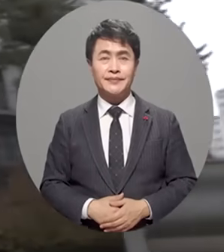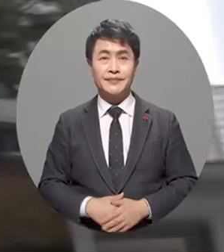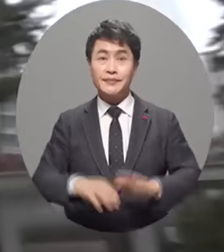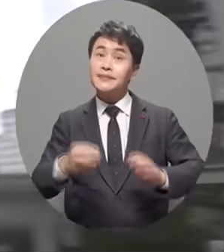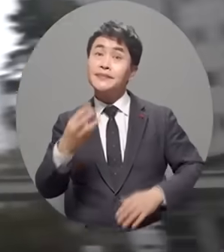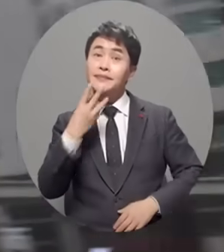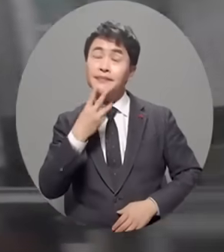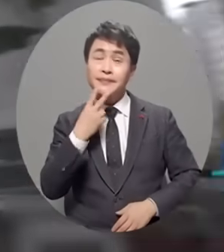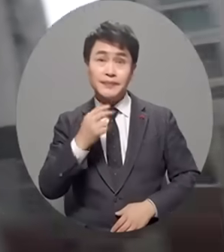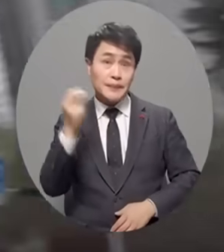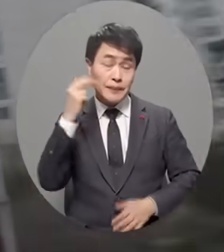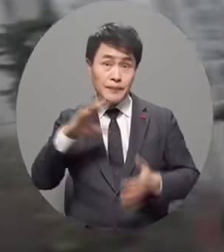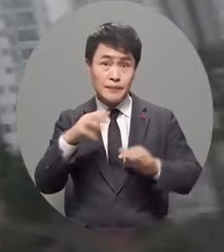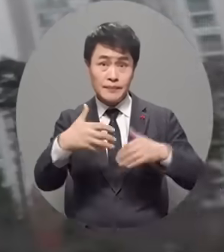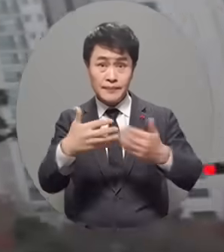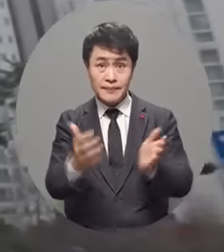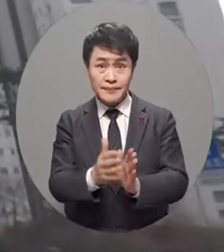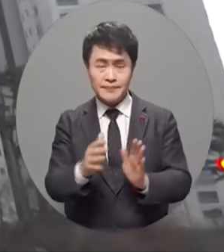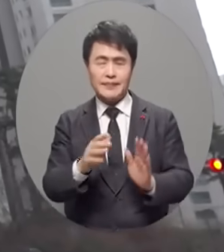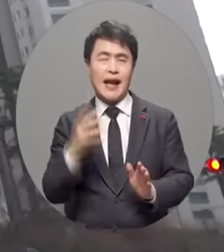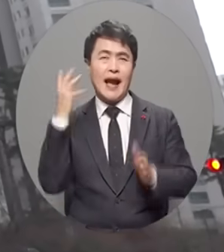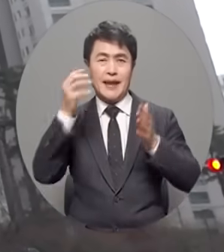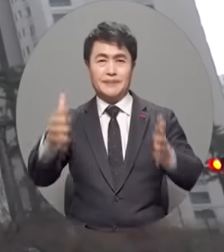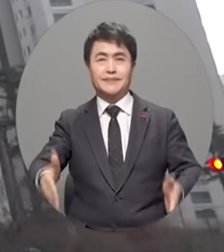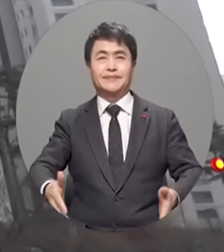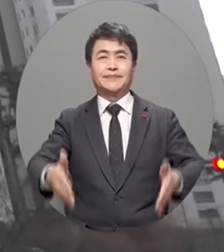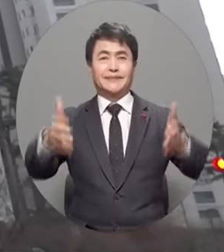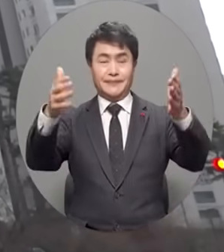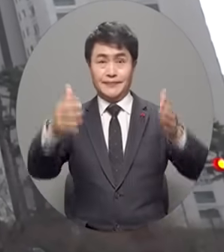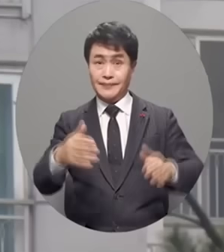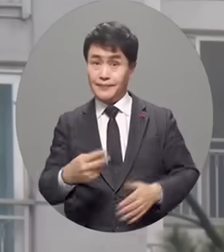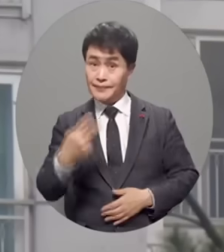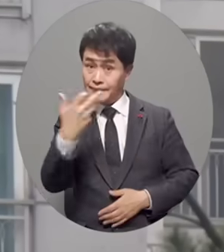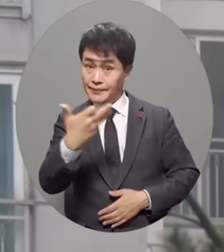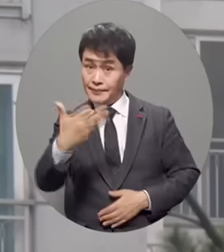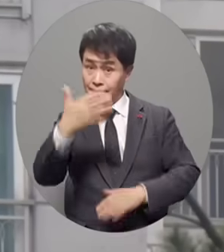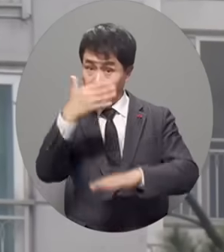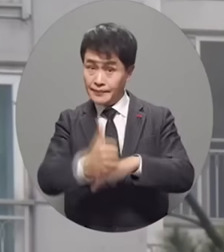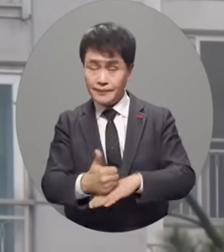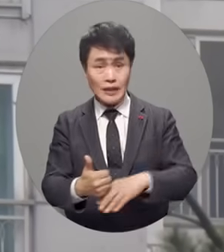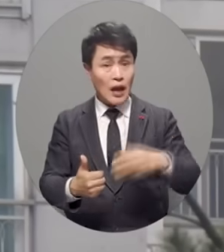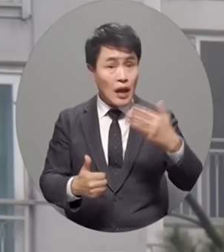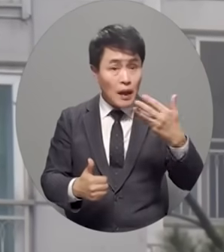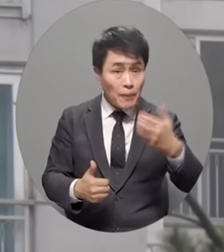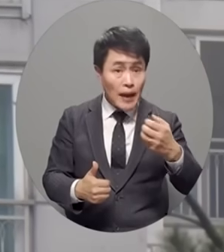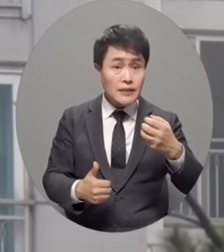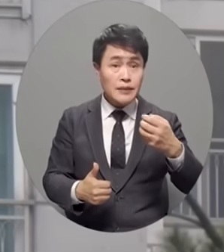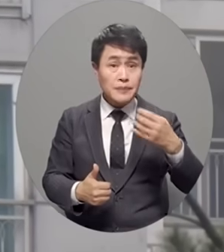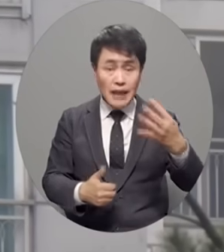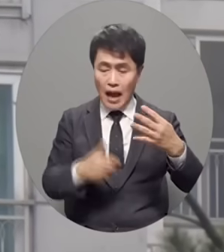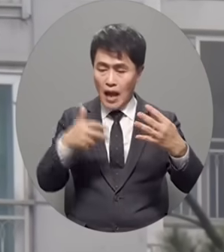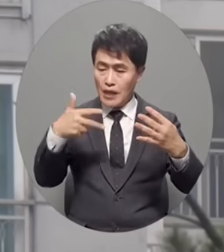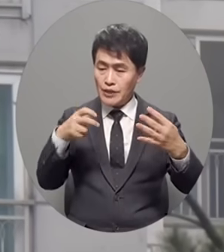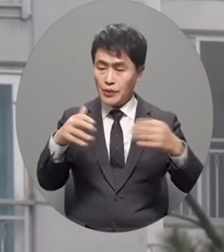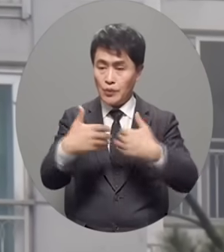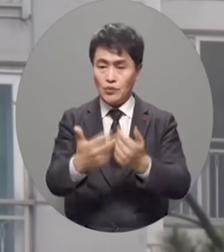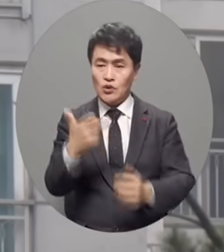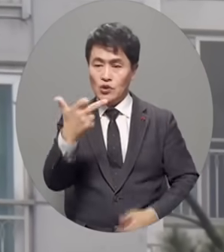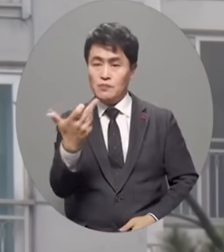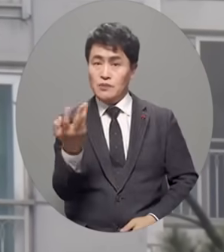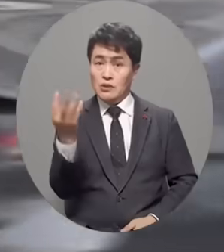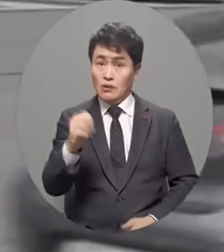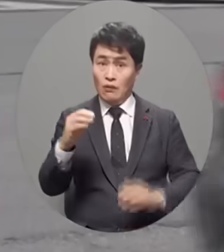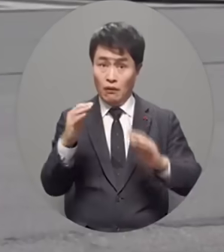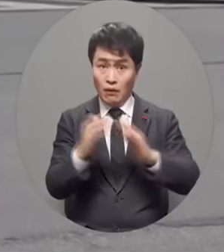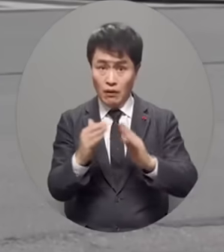서울 송파의 역세권에 있는 한 아파트입니다. 2018년 말 84제곱미터 기준 17억 원 안팎이던